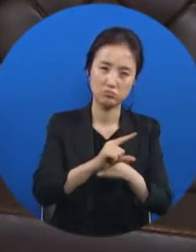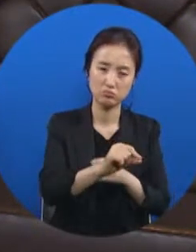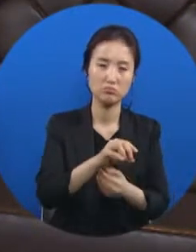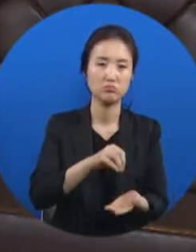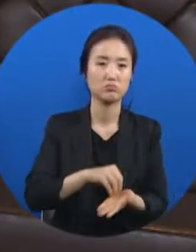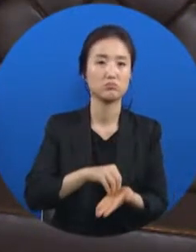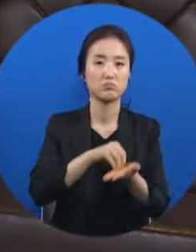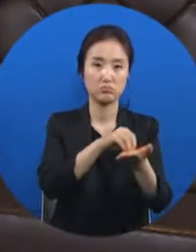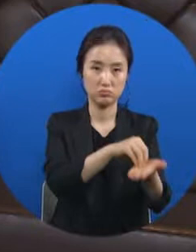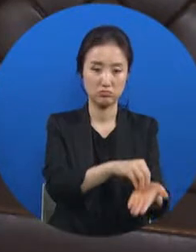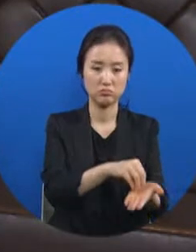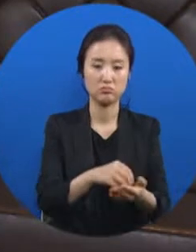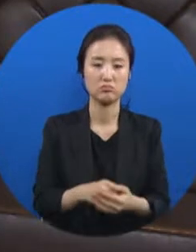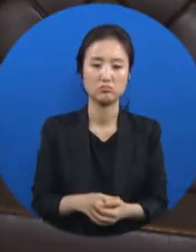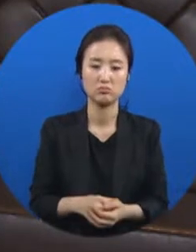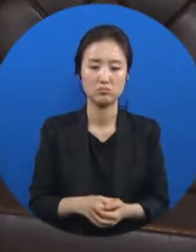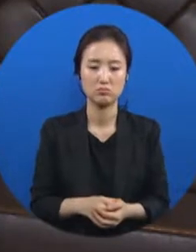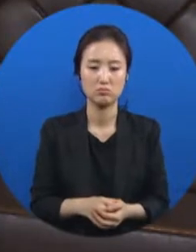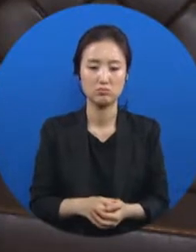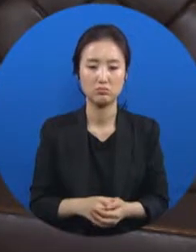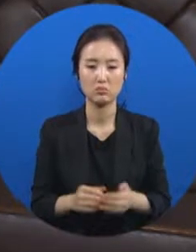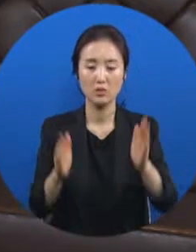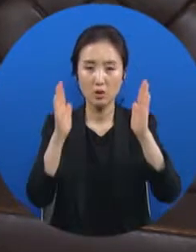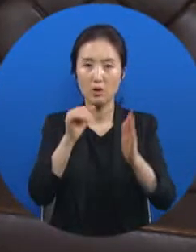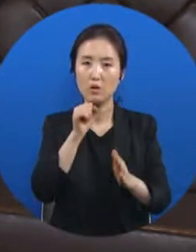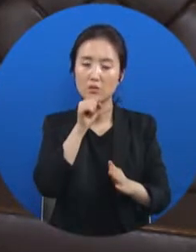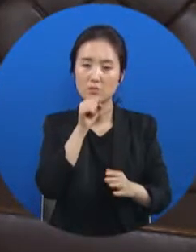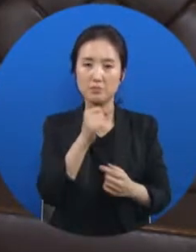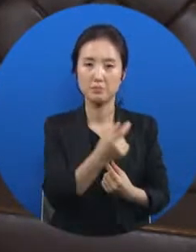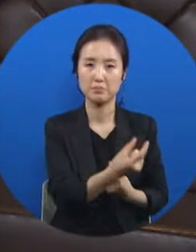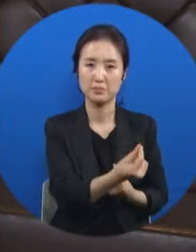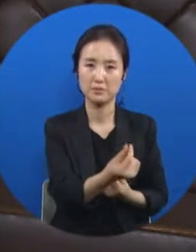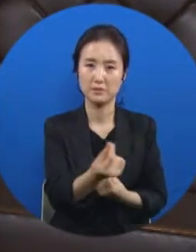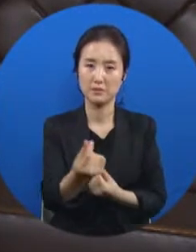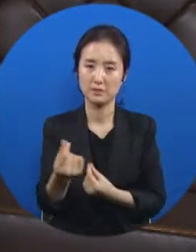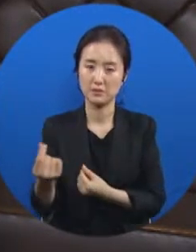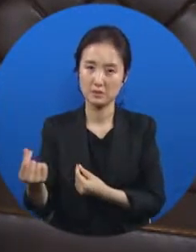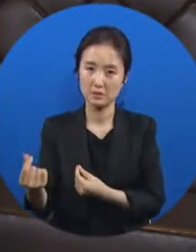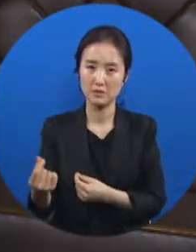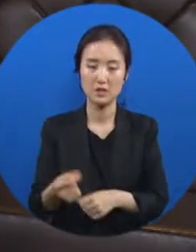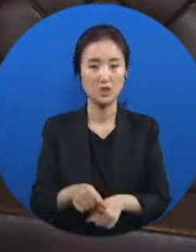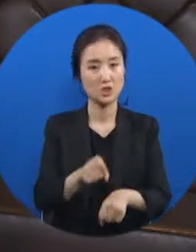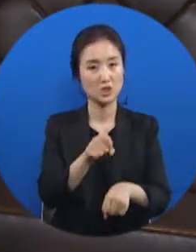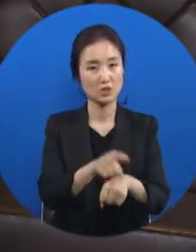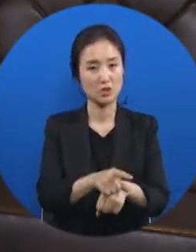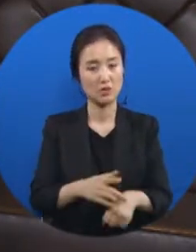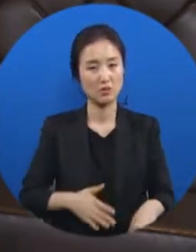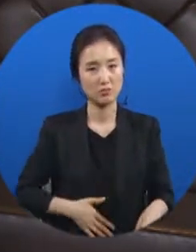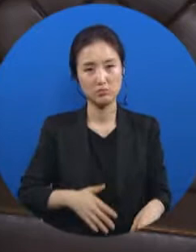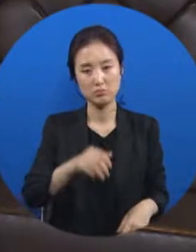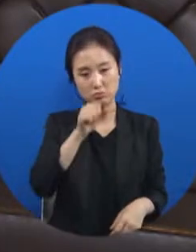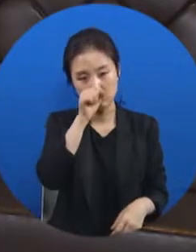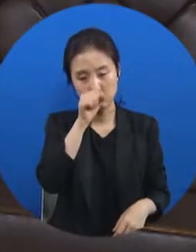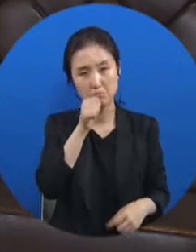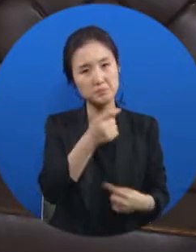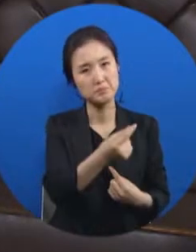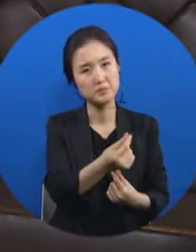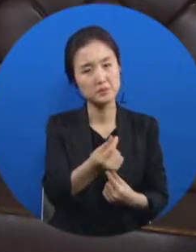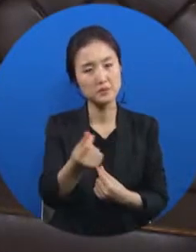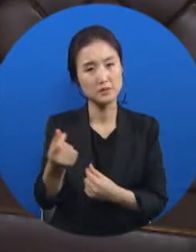외곽으로 갔더니 뭐 성적은 저랑 비슷하지만 성격들은 너무 좋아. 예. 뭐 이런 친구들도 없어요. 성격이 이렇게 좋은 친구들,